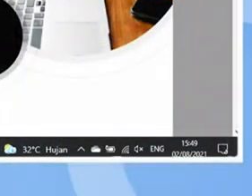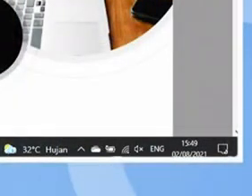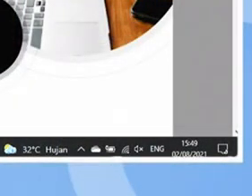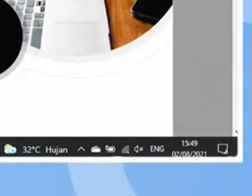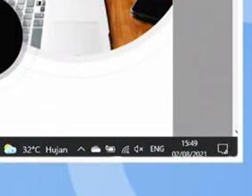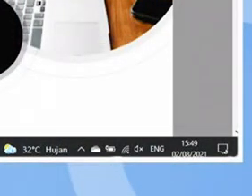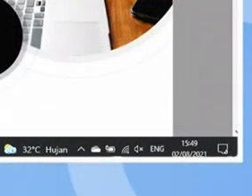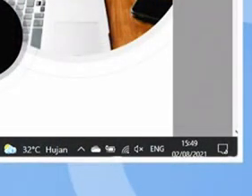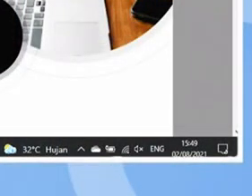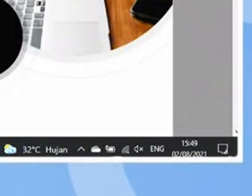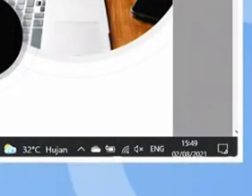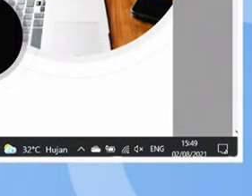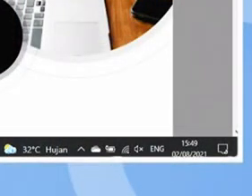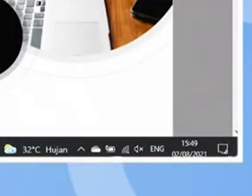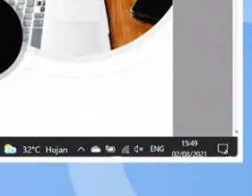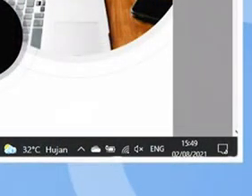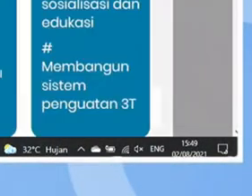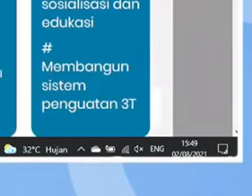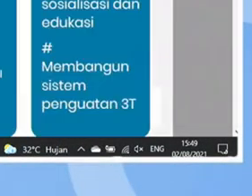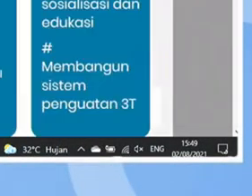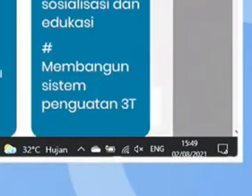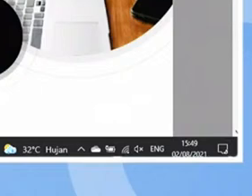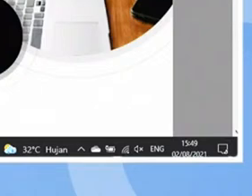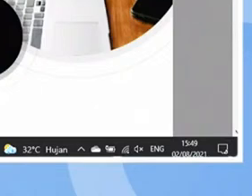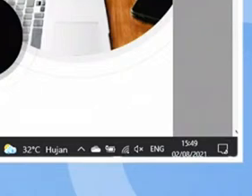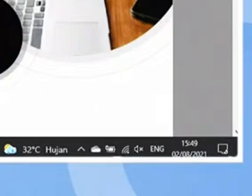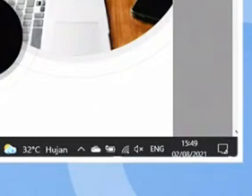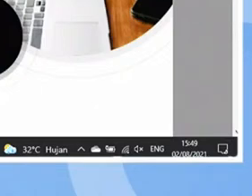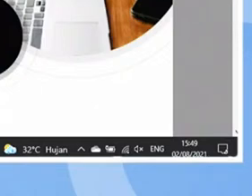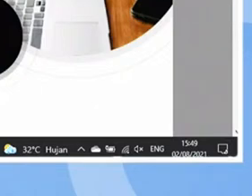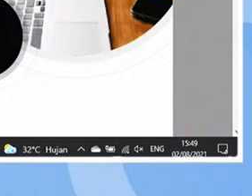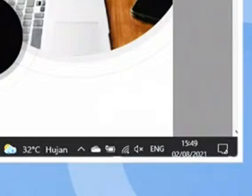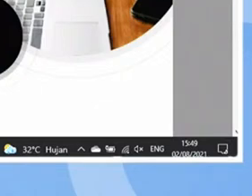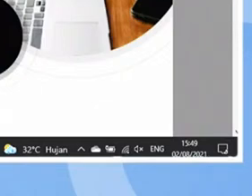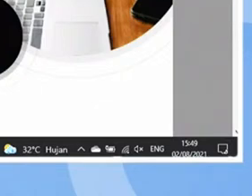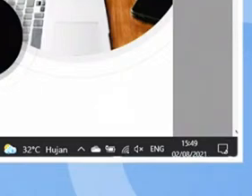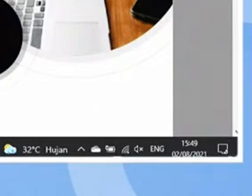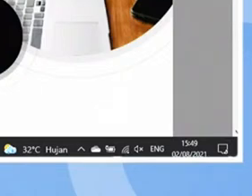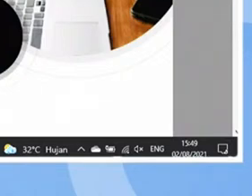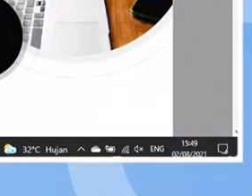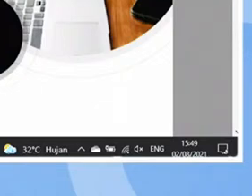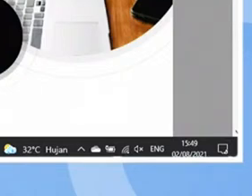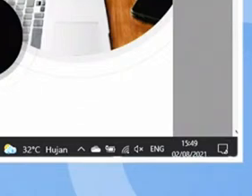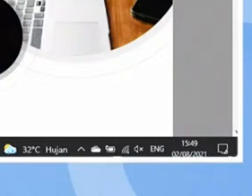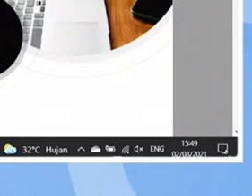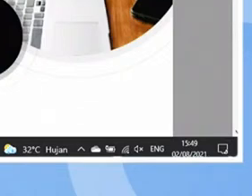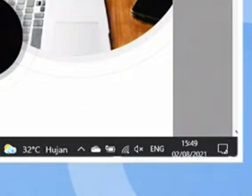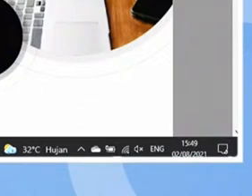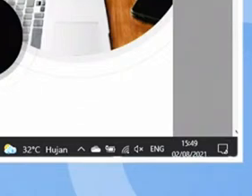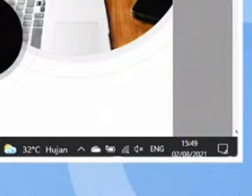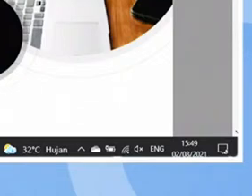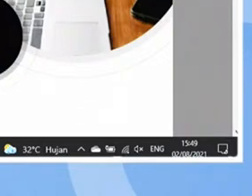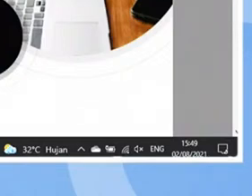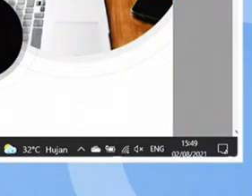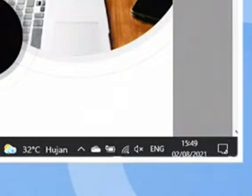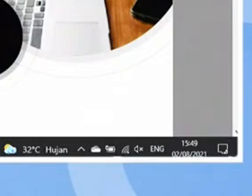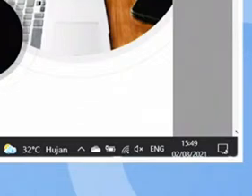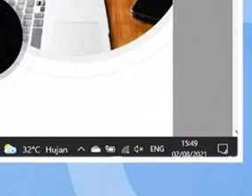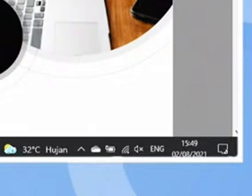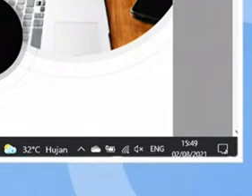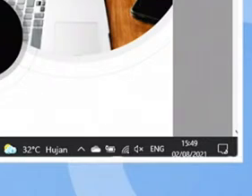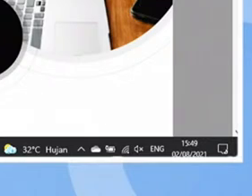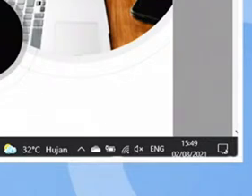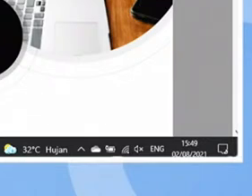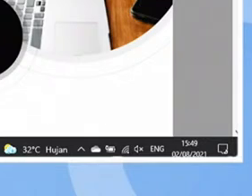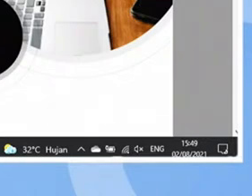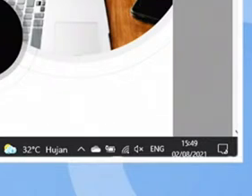juga penting. Kita ini enggak pernah maksimal untuk menambah rasio yang sangat ideal tentu 1 berbanding